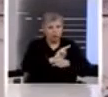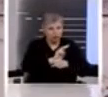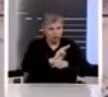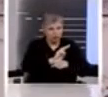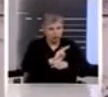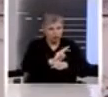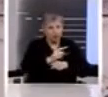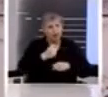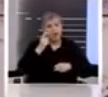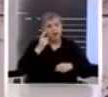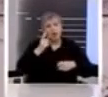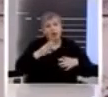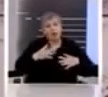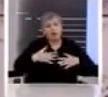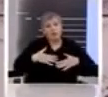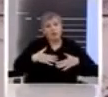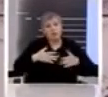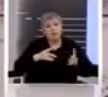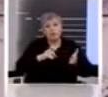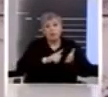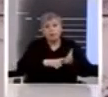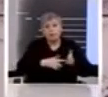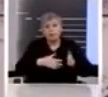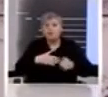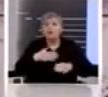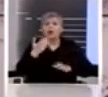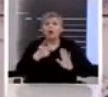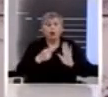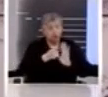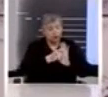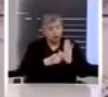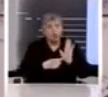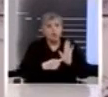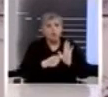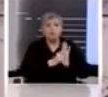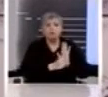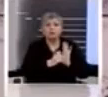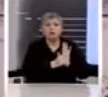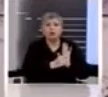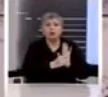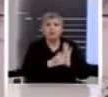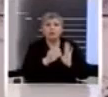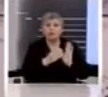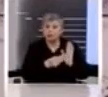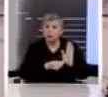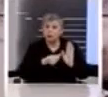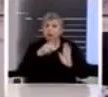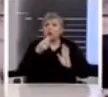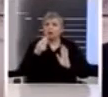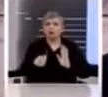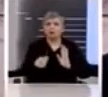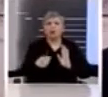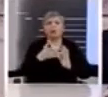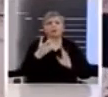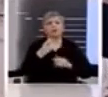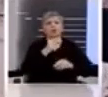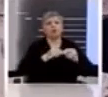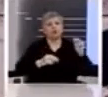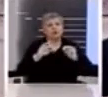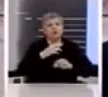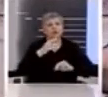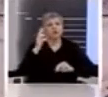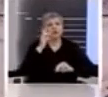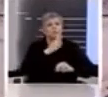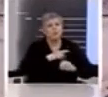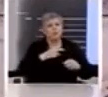πρέπει να απευθυνθεί στην οικία αρχή κατά νόμο. Δηλαδή αυτά τα απόρριτα έγγραφα να πάει να τα γνωστοποιήσει ή να τα συζητήσει με τον Πρωθυπουργό ή με τους